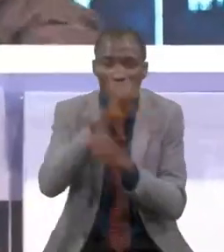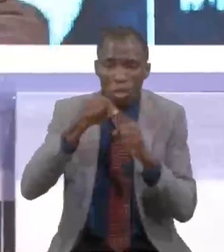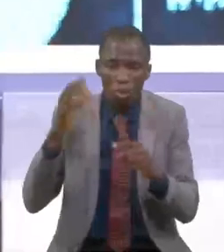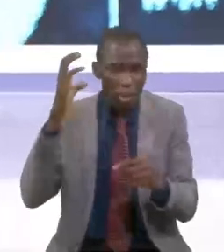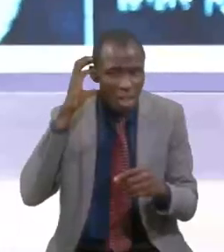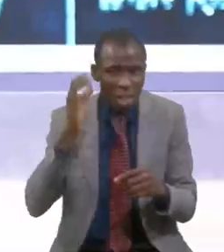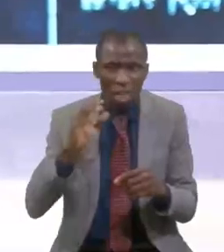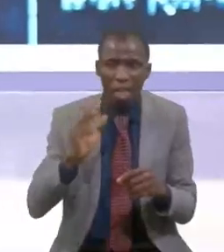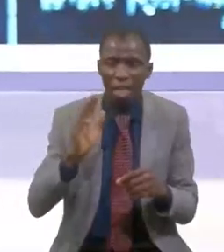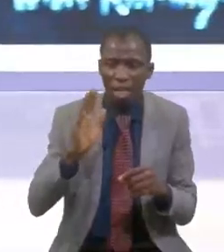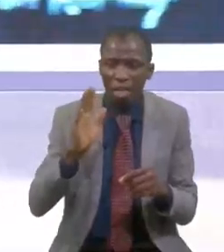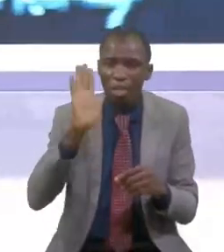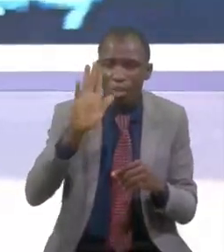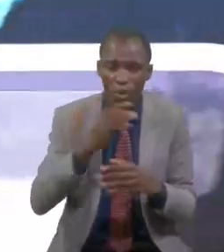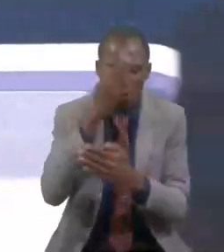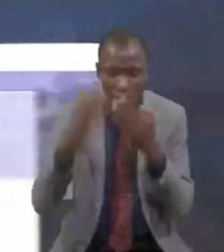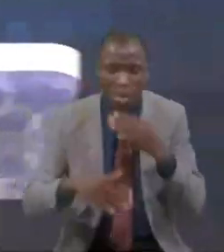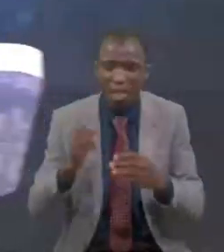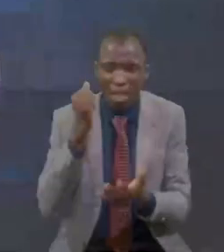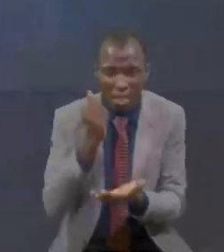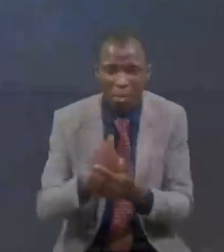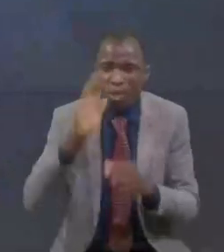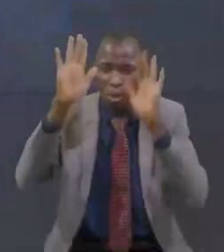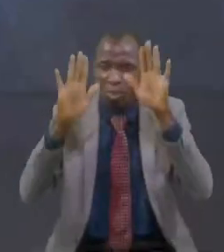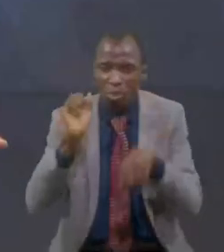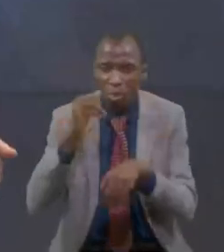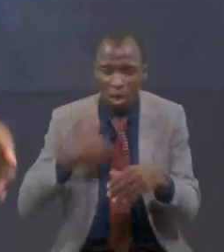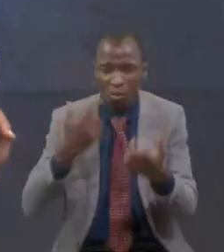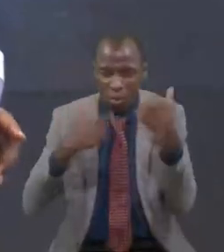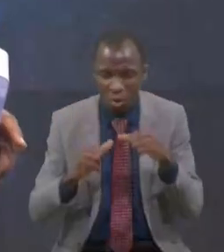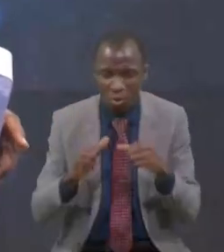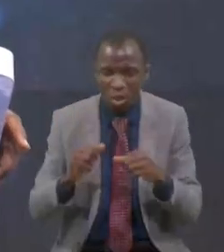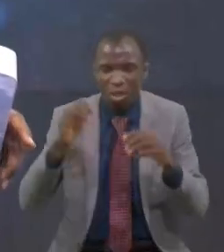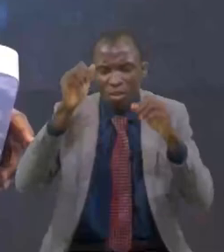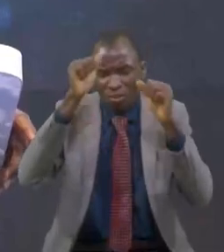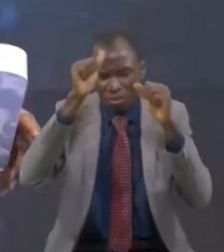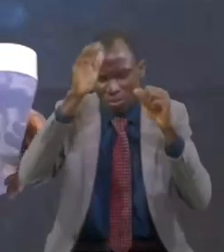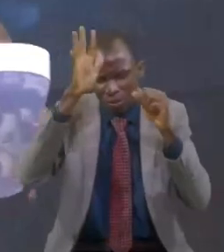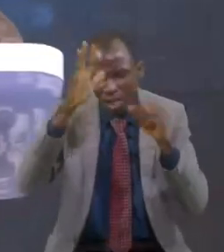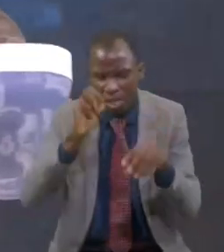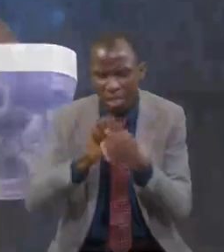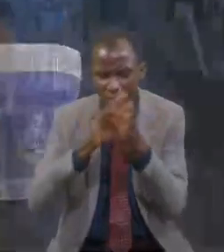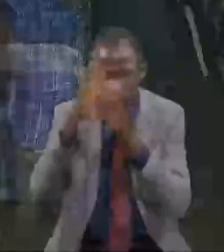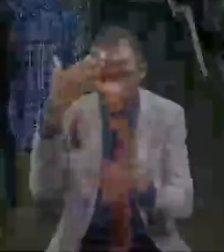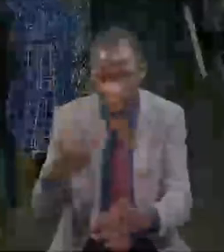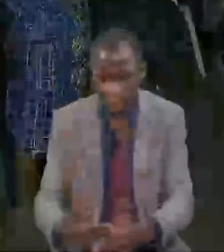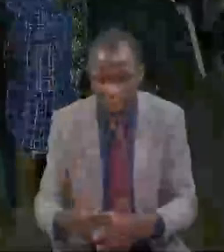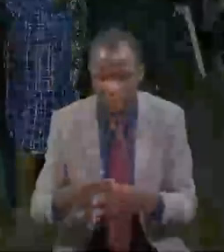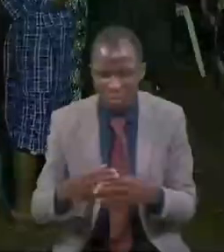votre miracle a déjà atterri Père au nom de